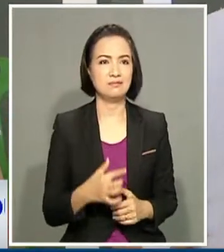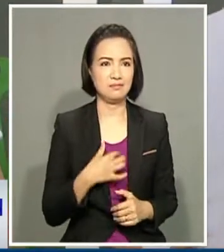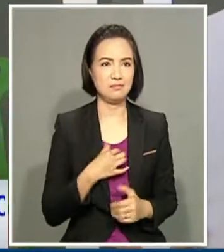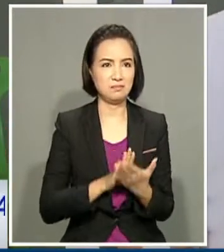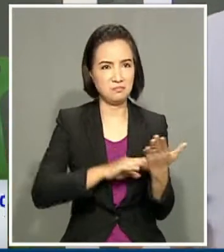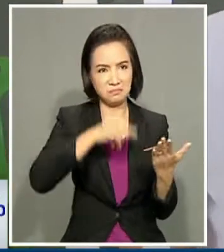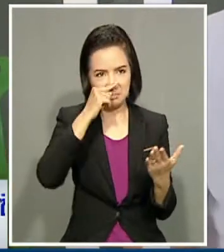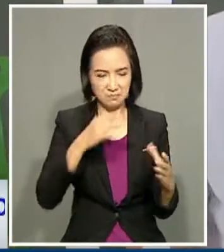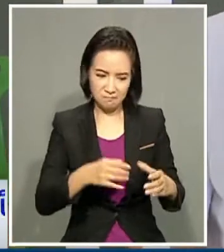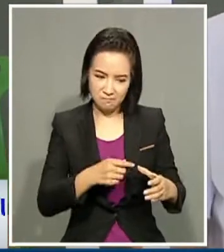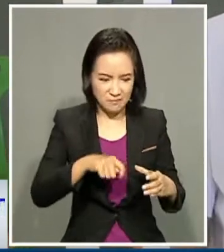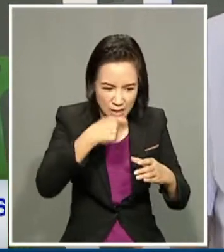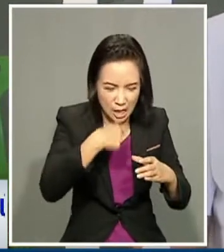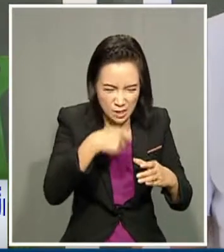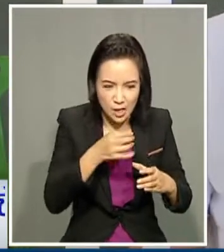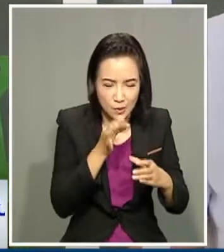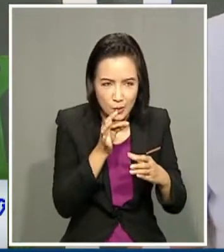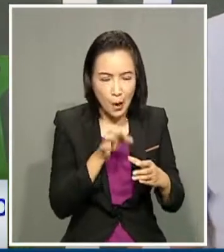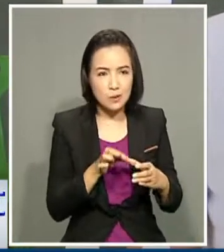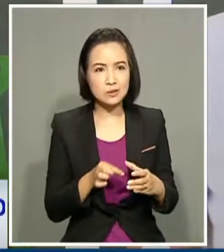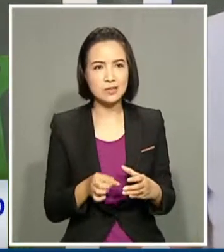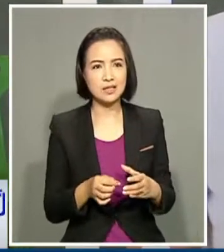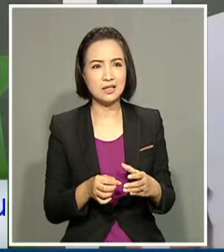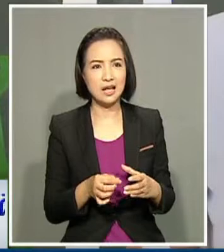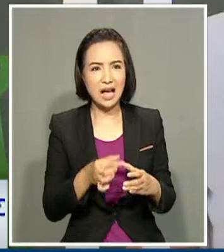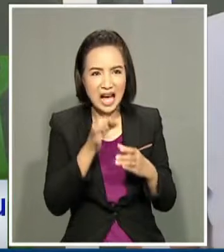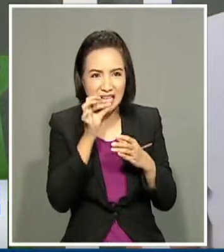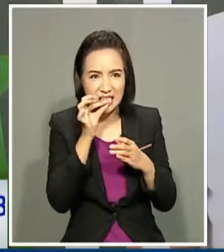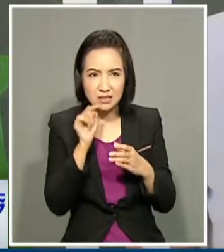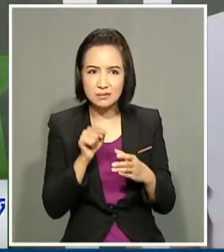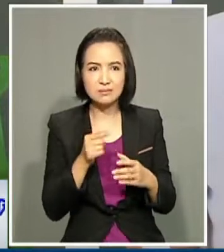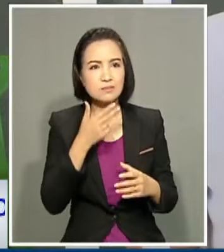กิน อย่าให้เหลือเนี่ยเฮ้ยจะพับเปลือกนี่อร่อยมากของลำพู